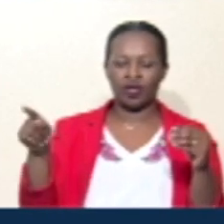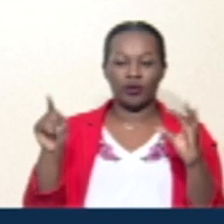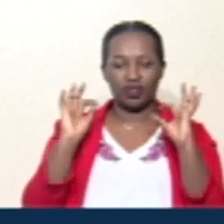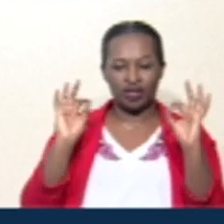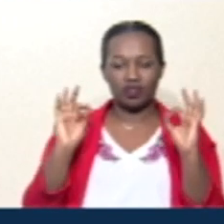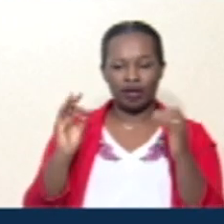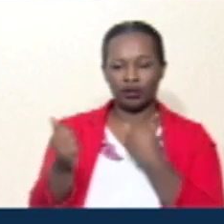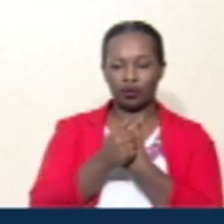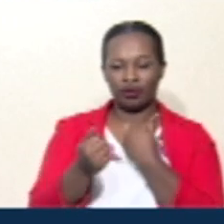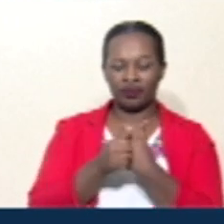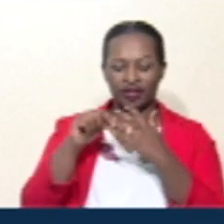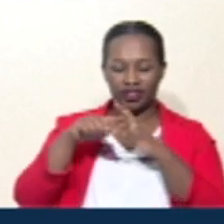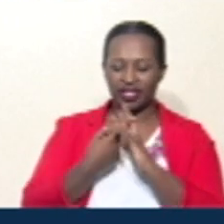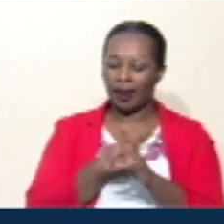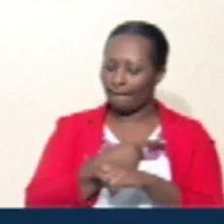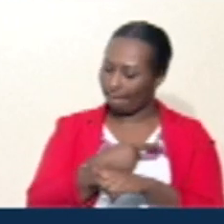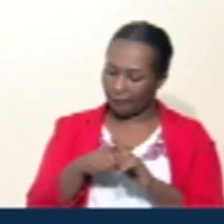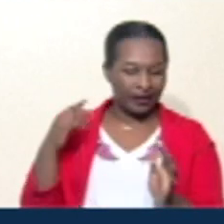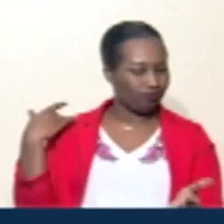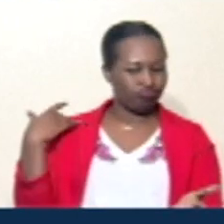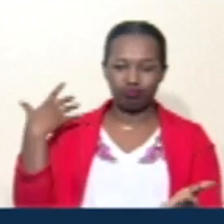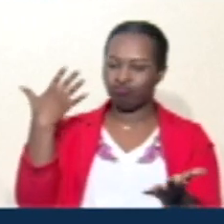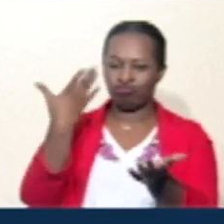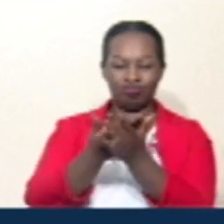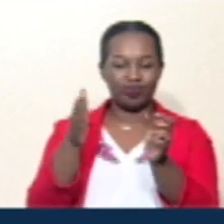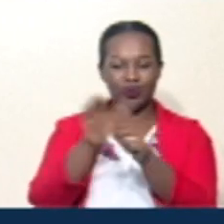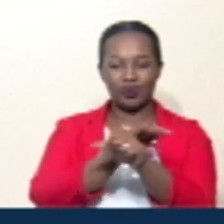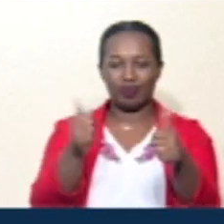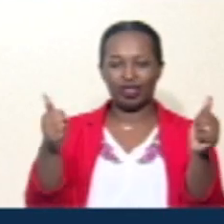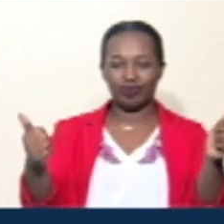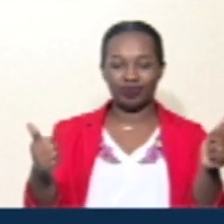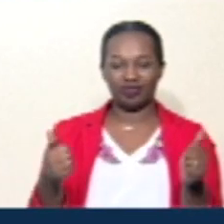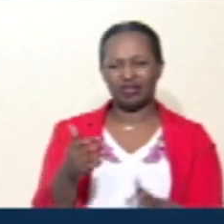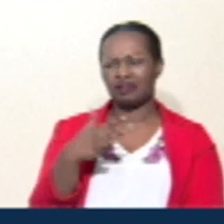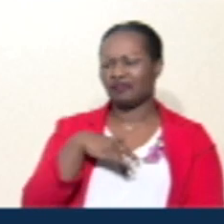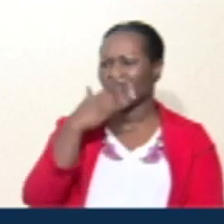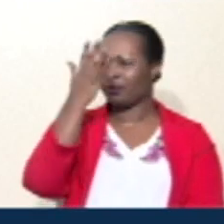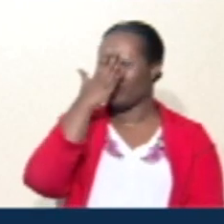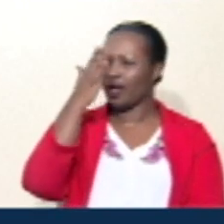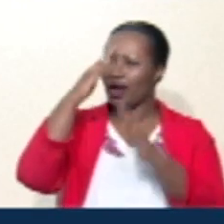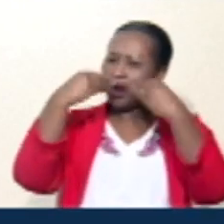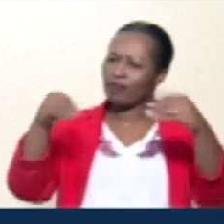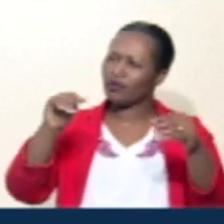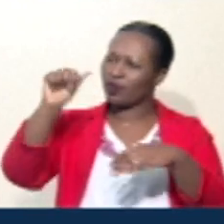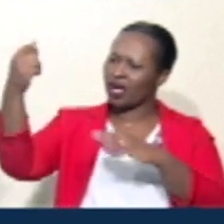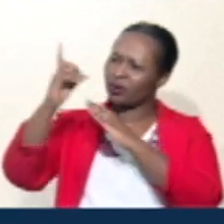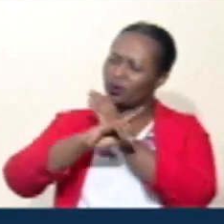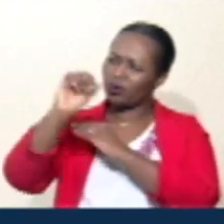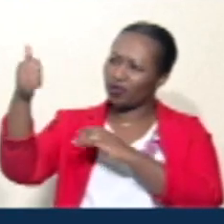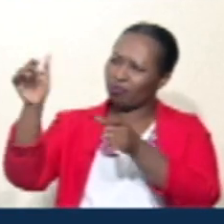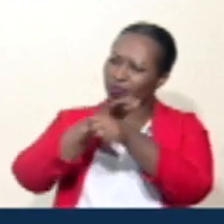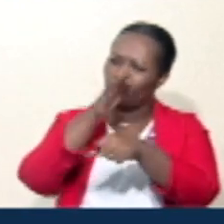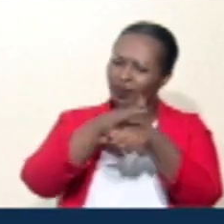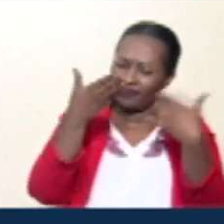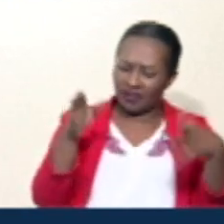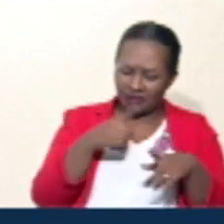rigezweho rya Rubavu itangiye, ariko kugeza magingo ya ntiriruzura. Oya, ni igise ayubatswe nyuma yaho mutundi tureye yaruzuye, ariko